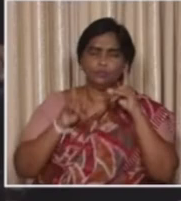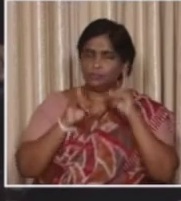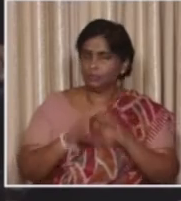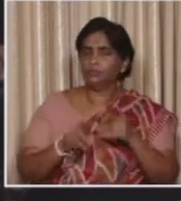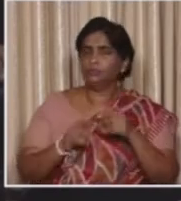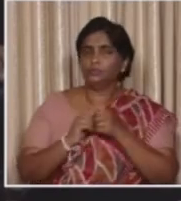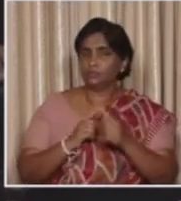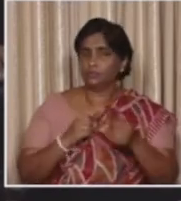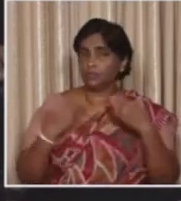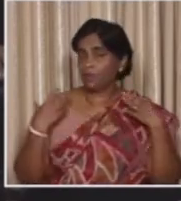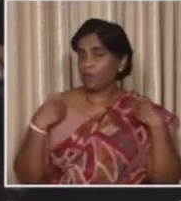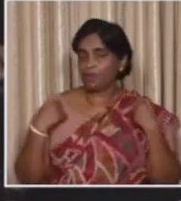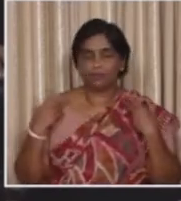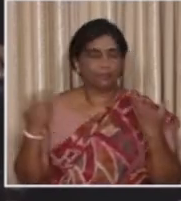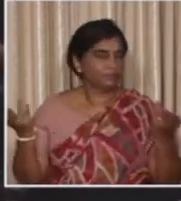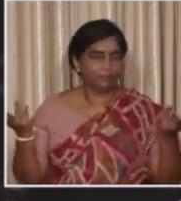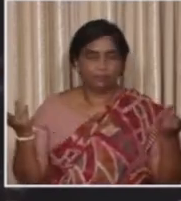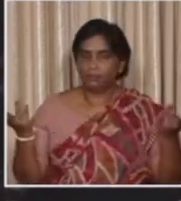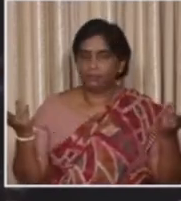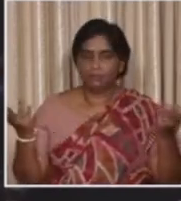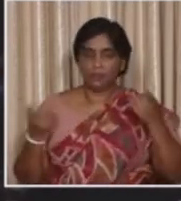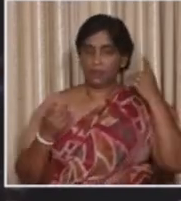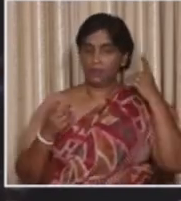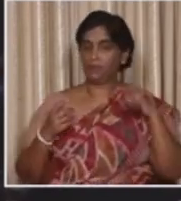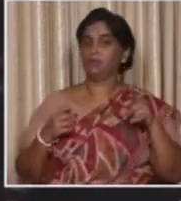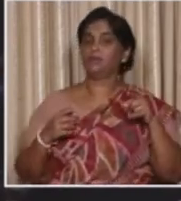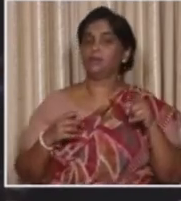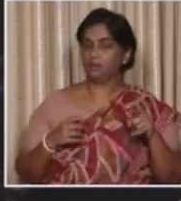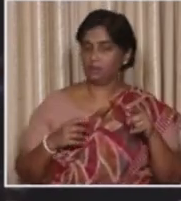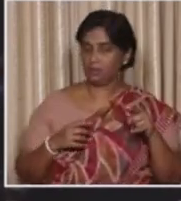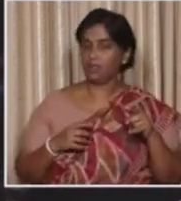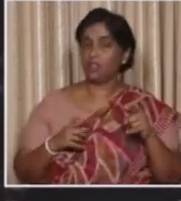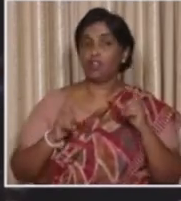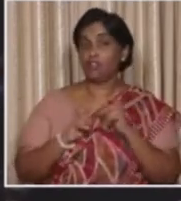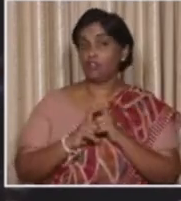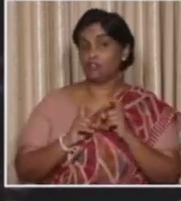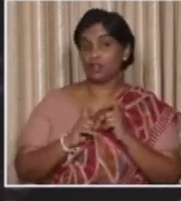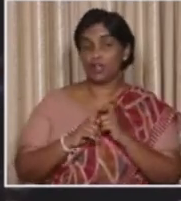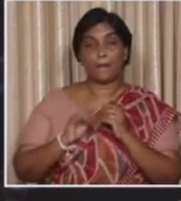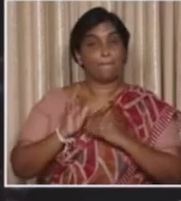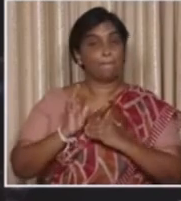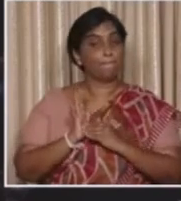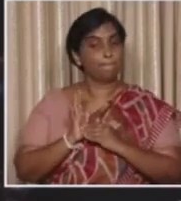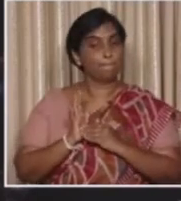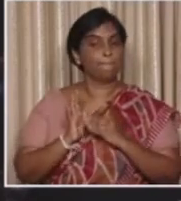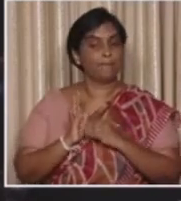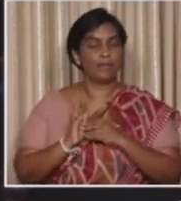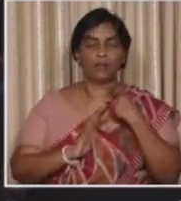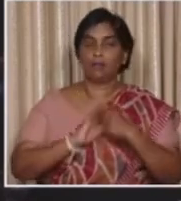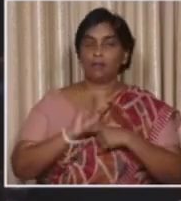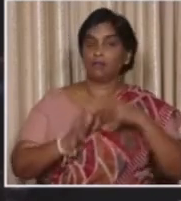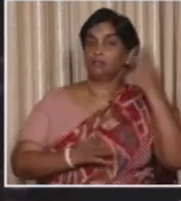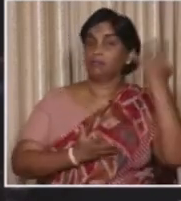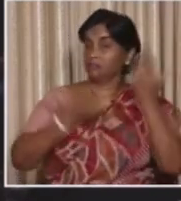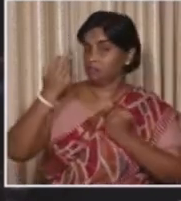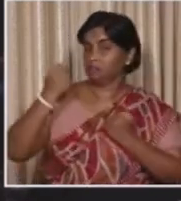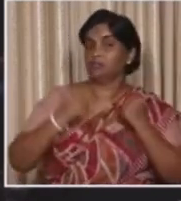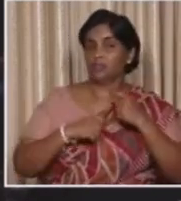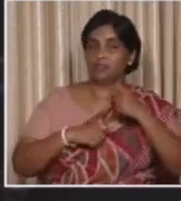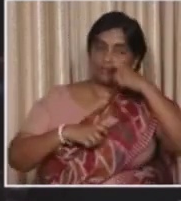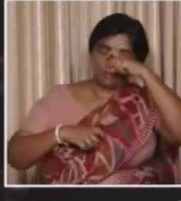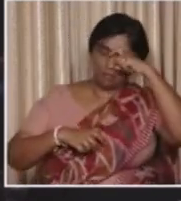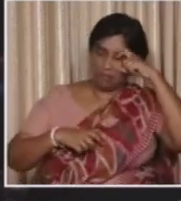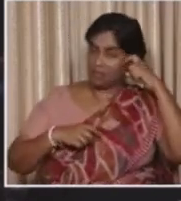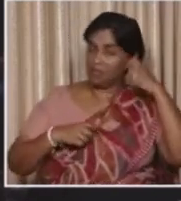හැකියාවක් පහසුකමක් නැහැ. එතකොට තමයි අර ඩොලර් මිලියන ගණන් ලංකාවට ගෙන්න දහඩිය